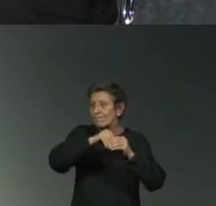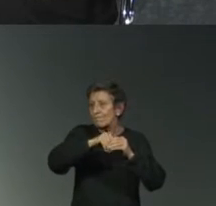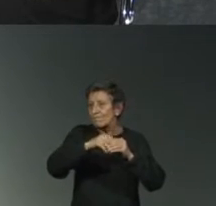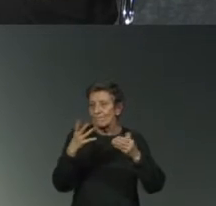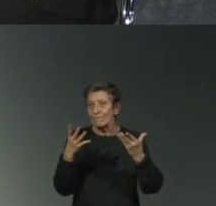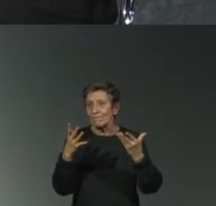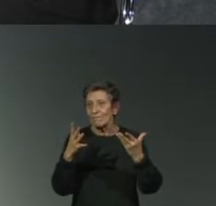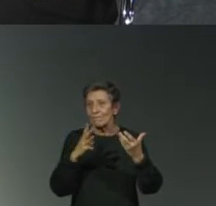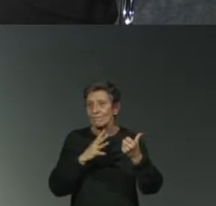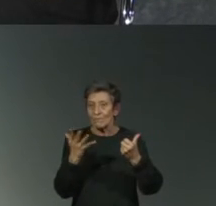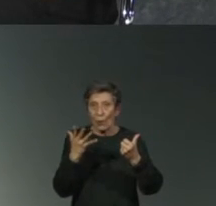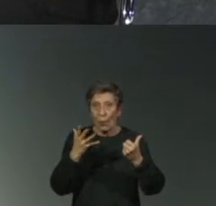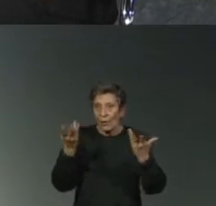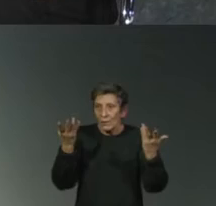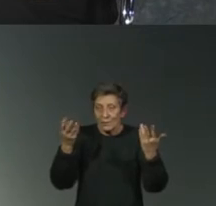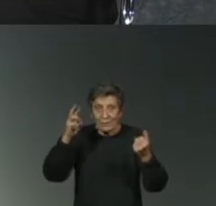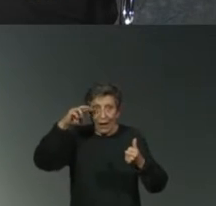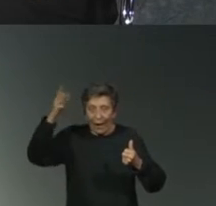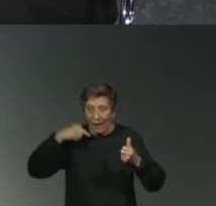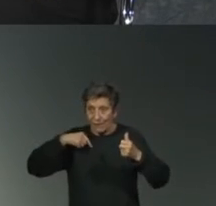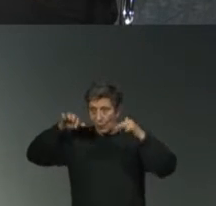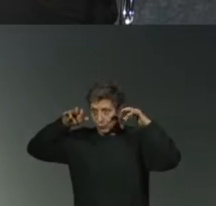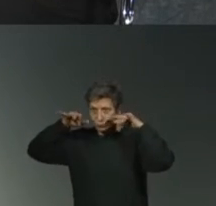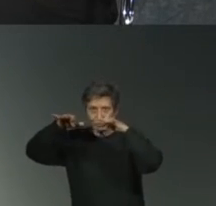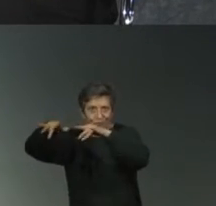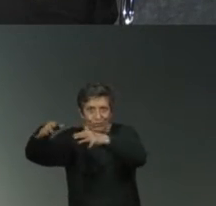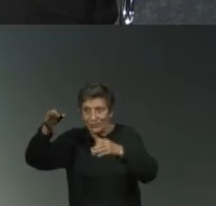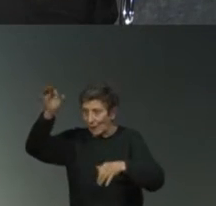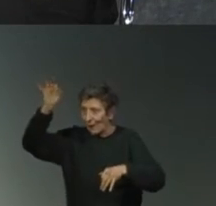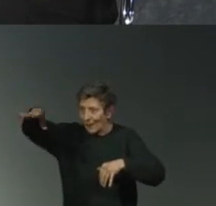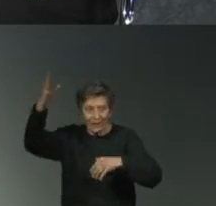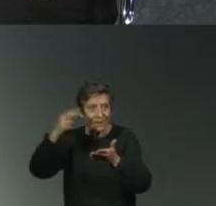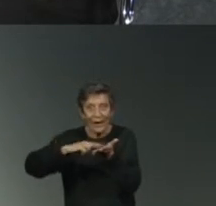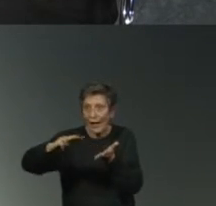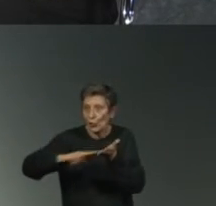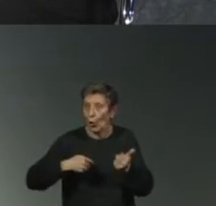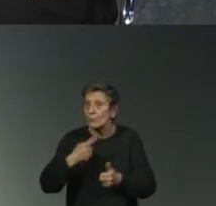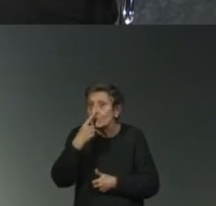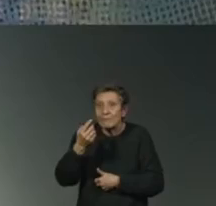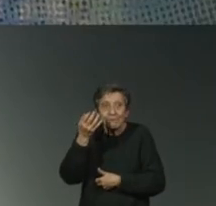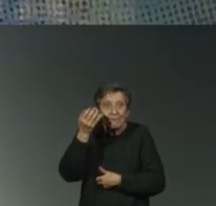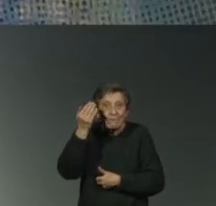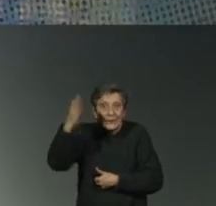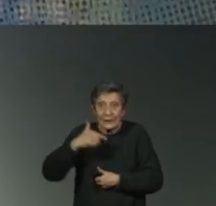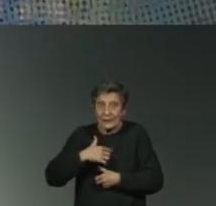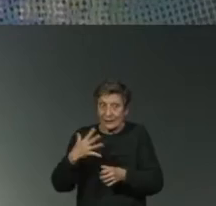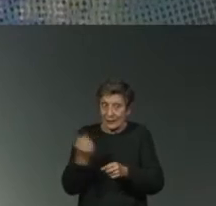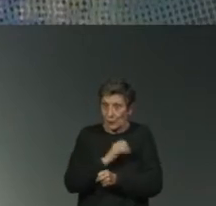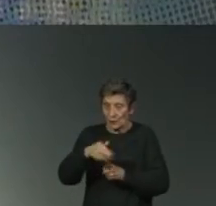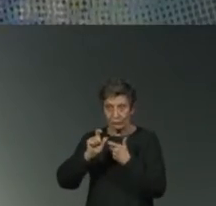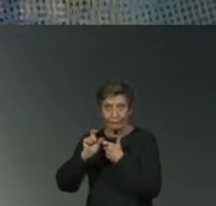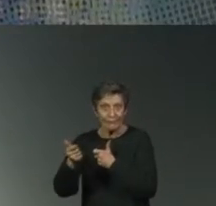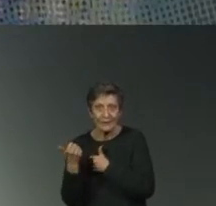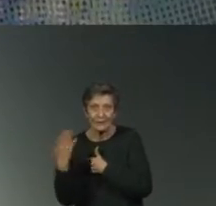des rêves de sortilège sur le lecteur. On se dit, mais si je réussis mon coup, ça va produire tel effet, et ça, si